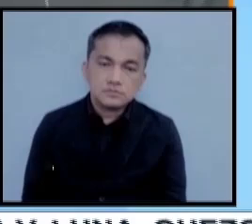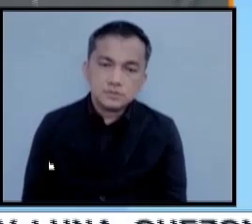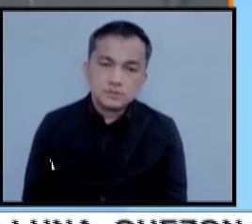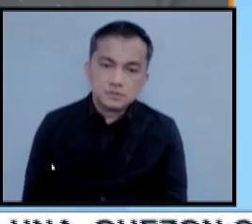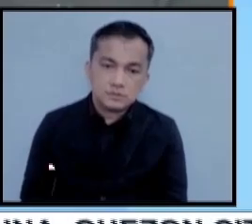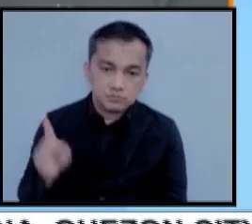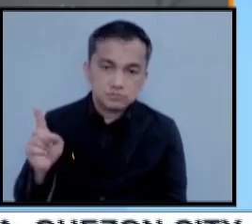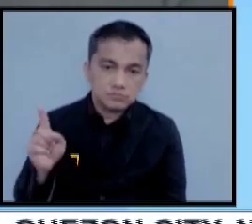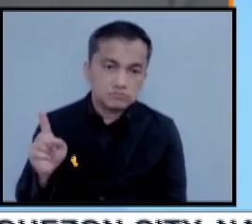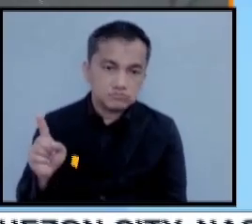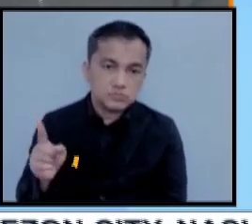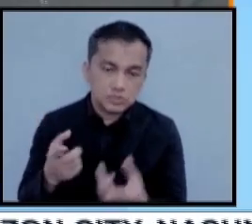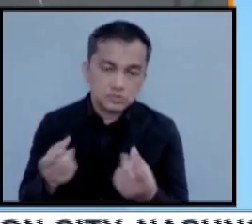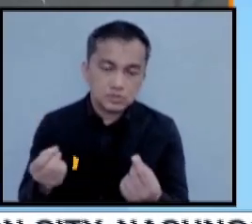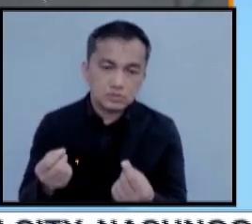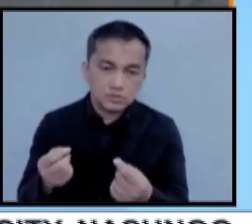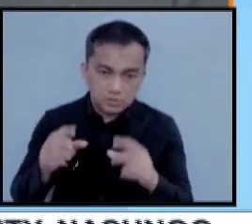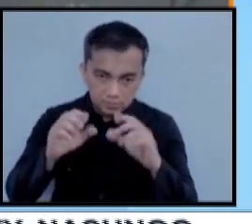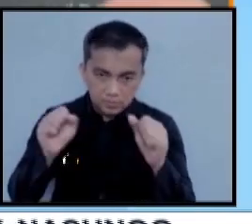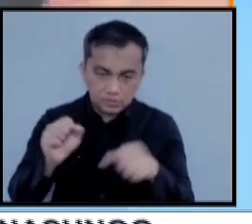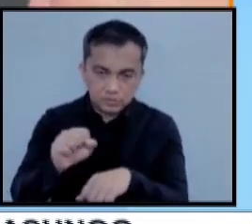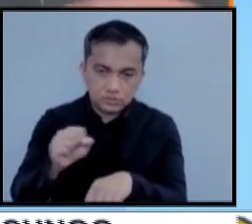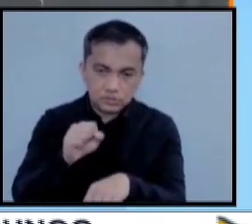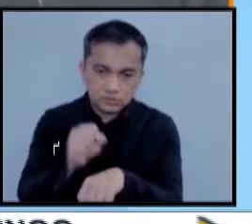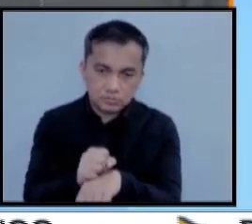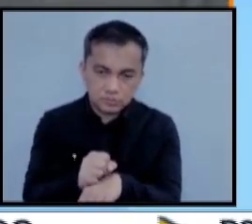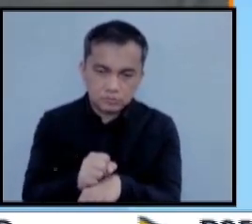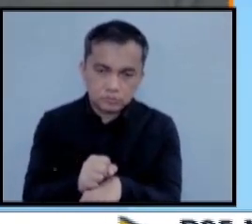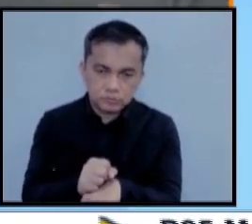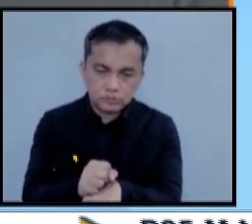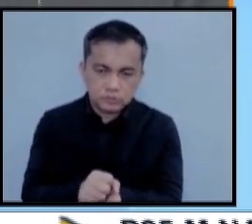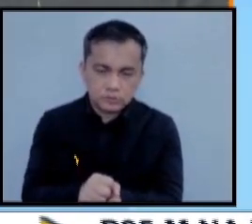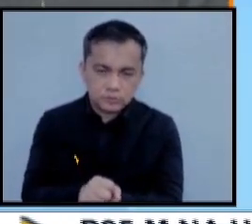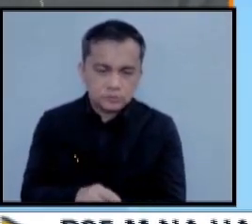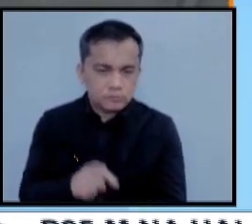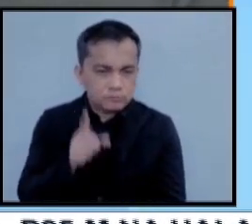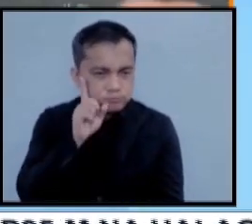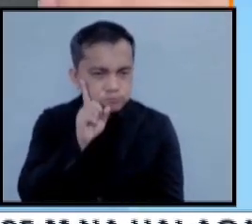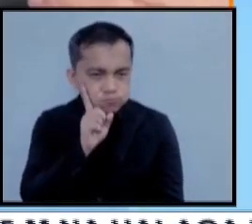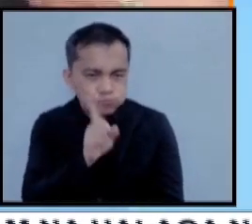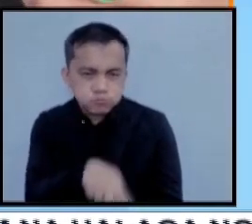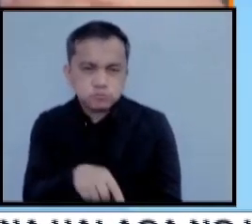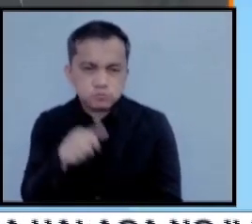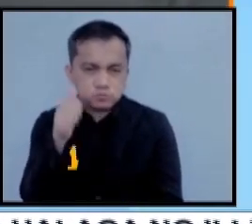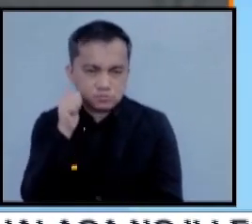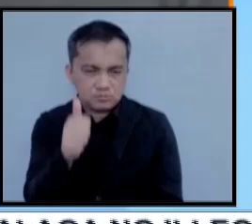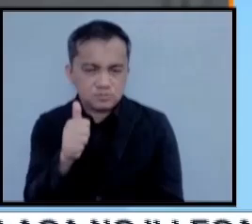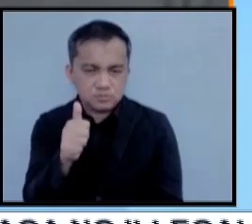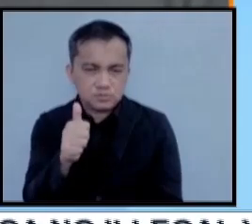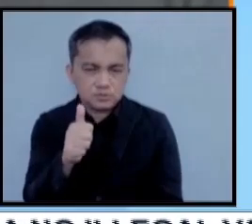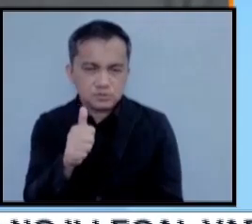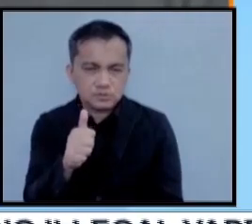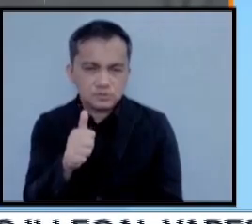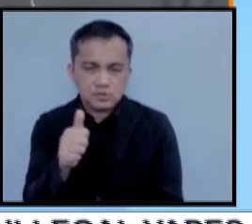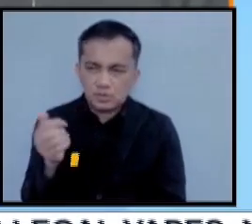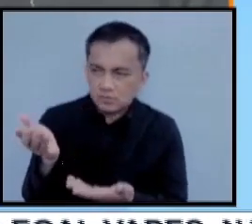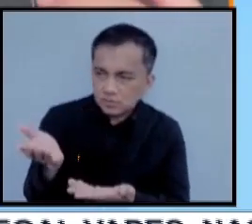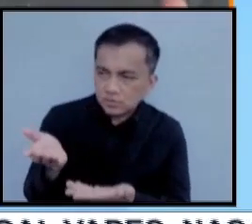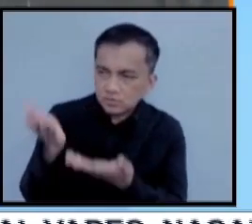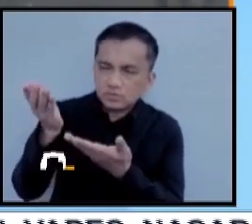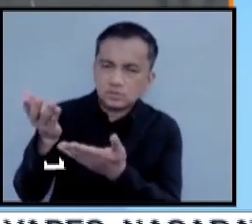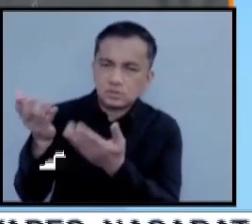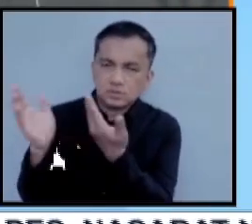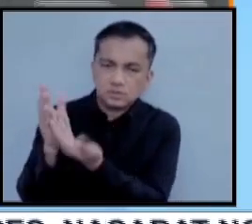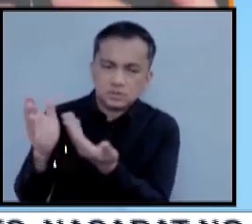ginawang ito ng Pangulo Singapore isang makinang at matinding idya na ang